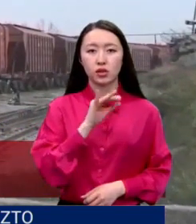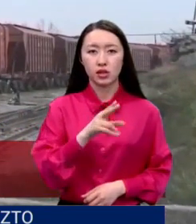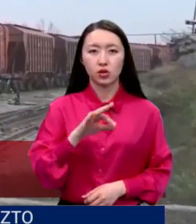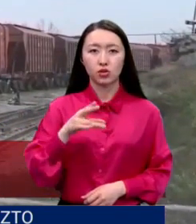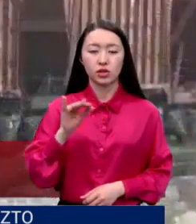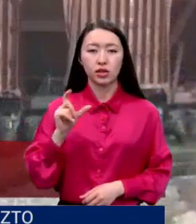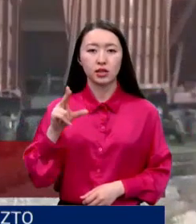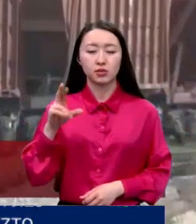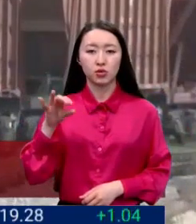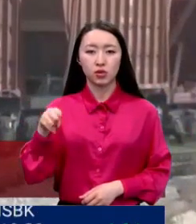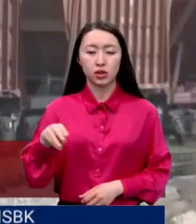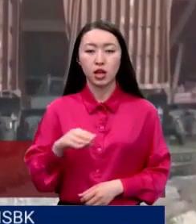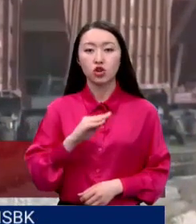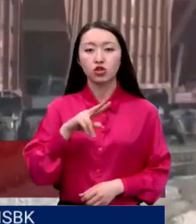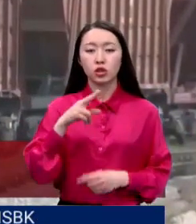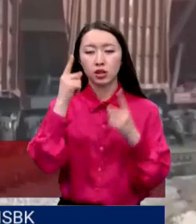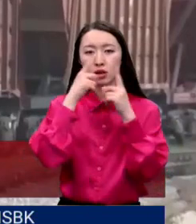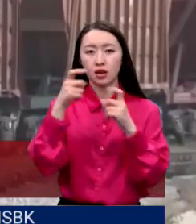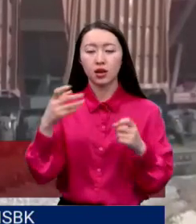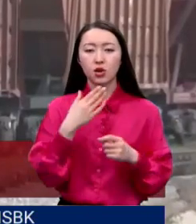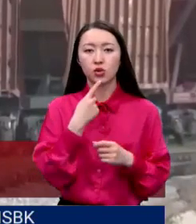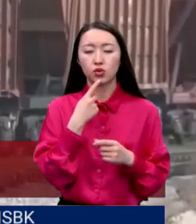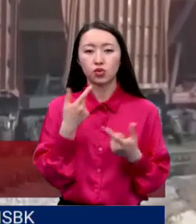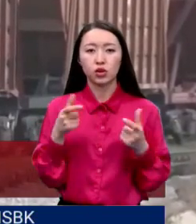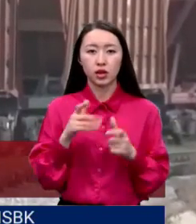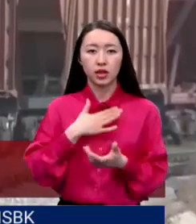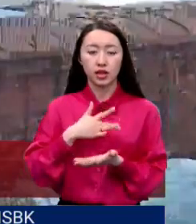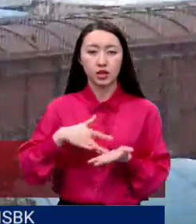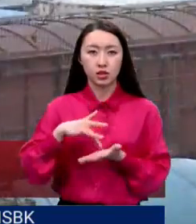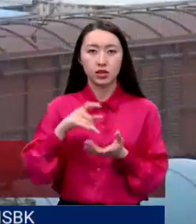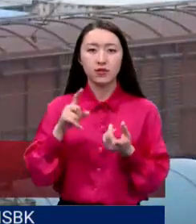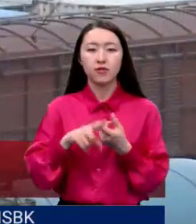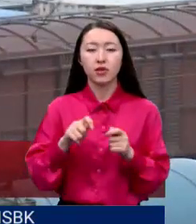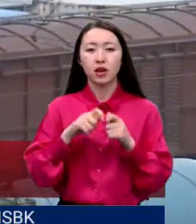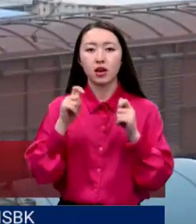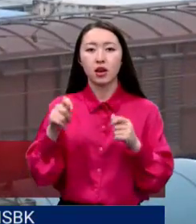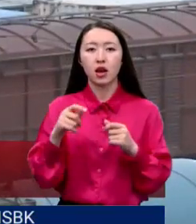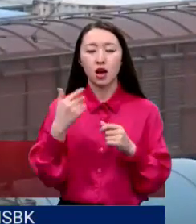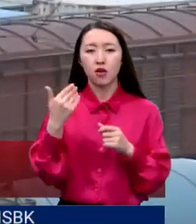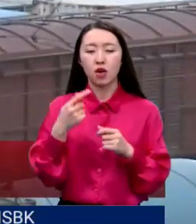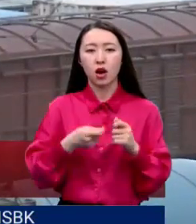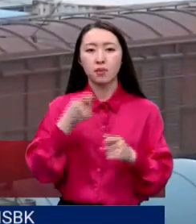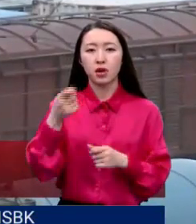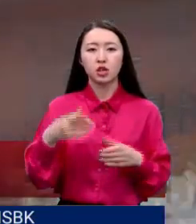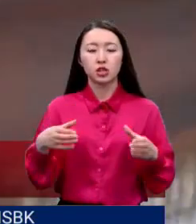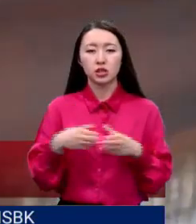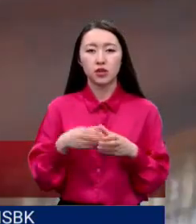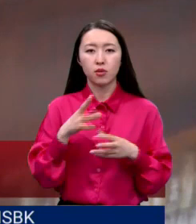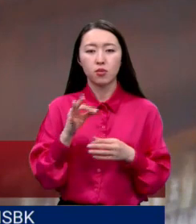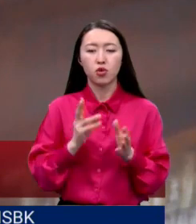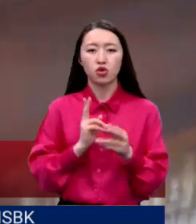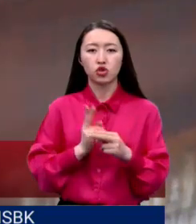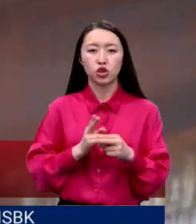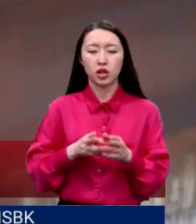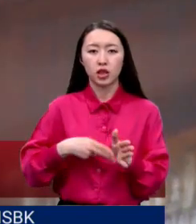«Достык-Экспорт». В РЖД пояснили, что ограничение в нашей стране, цитирую, «введено в связи с обращением Совета по железнодорожному